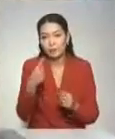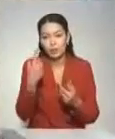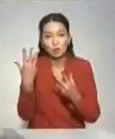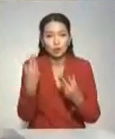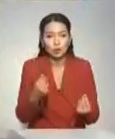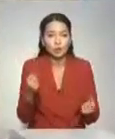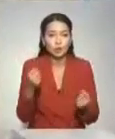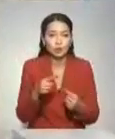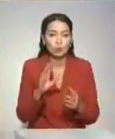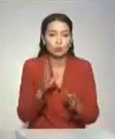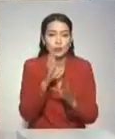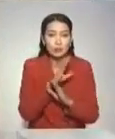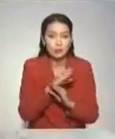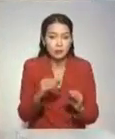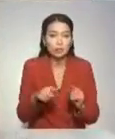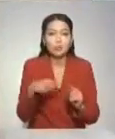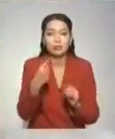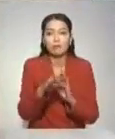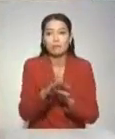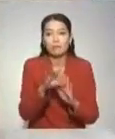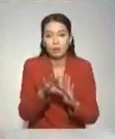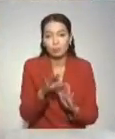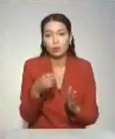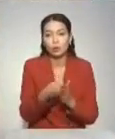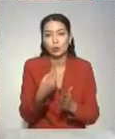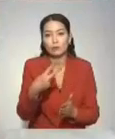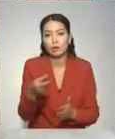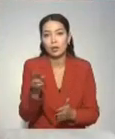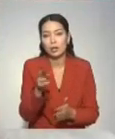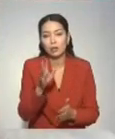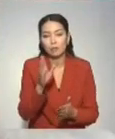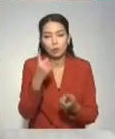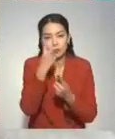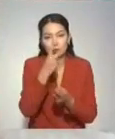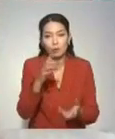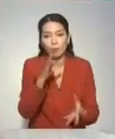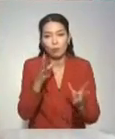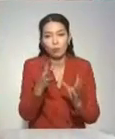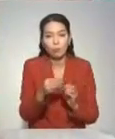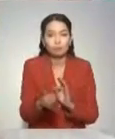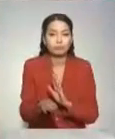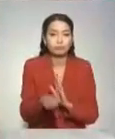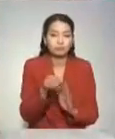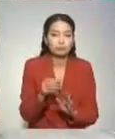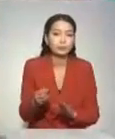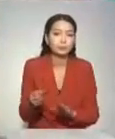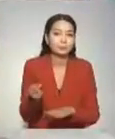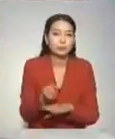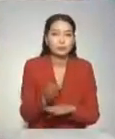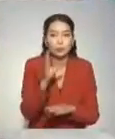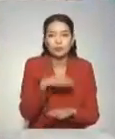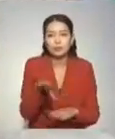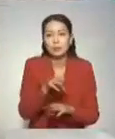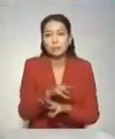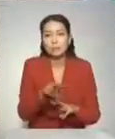станет днем тишины, а следом выборы. До 20 января озвучат итоги. Выдвинуть кандидатов могут маслихаты всех уровней.